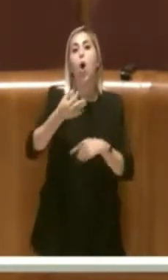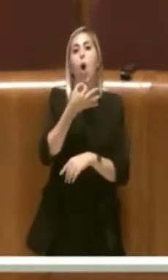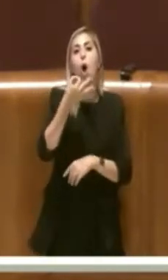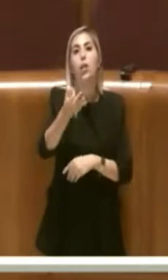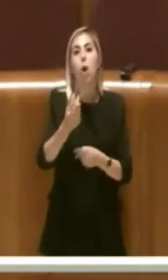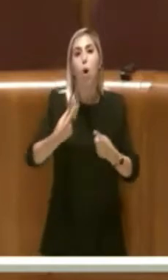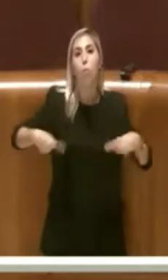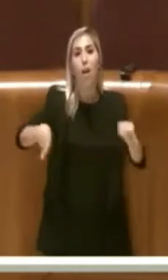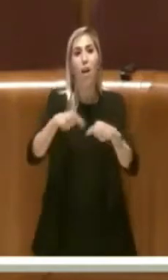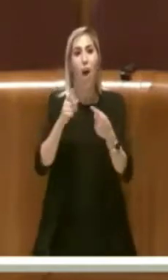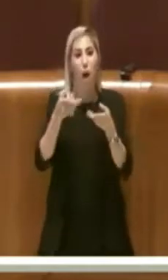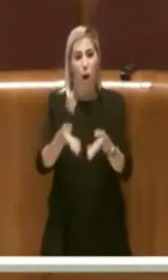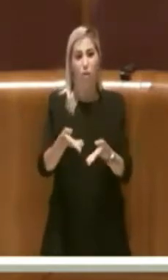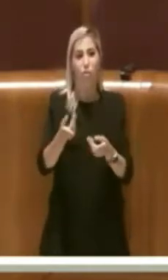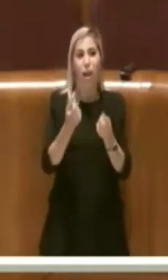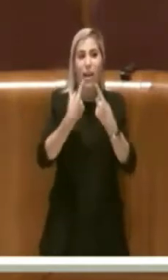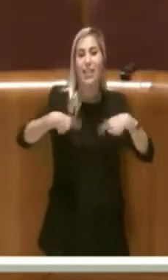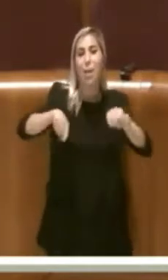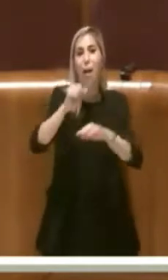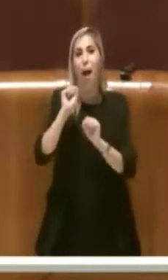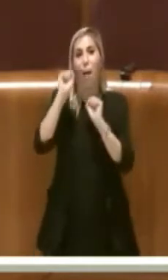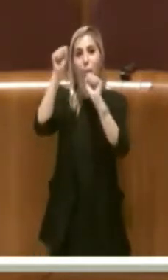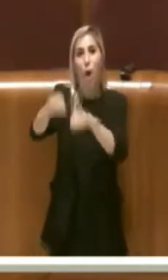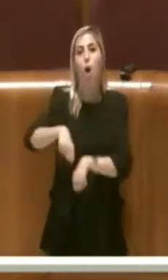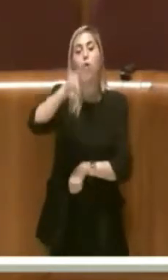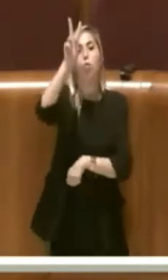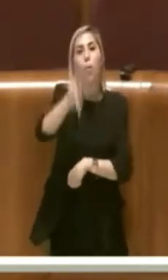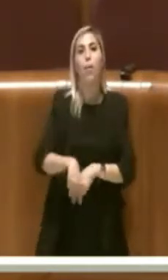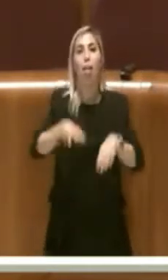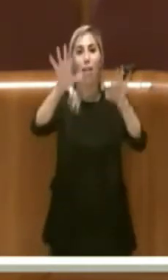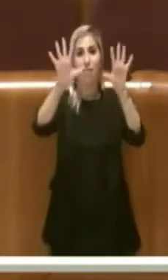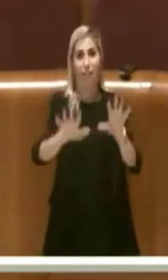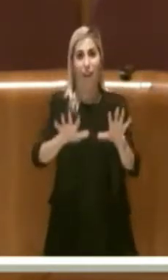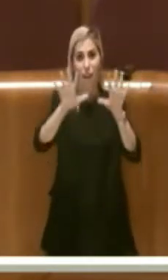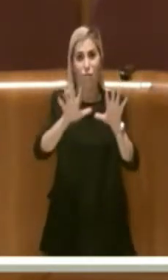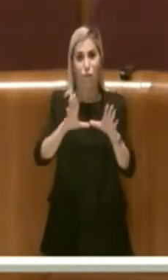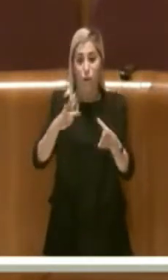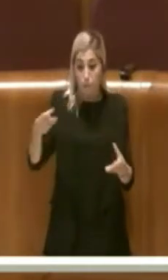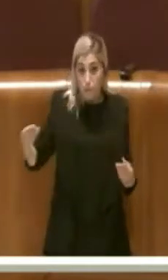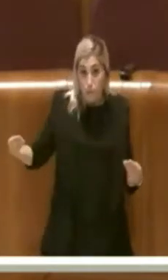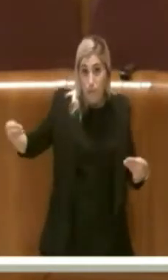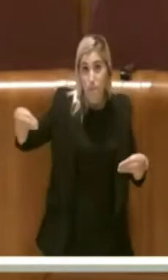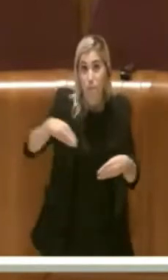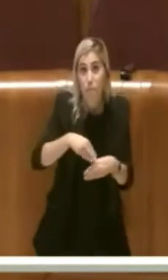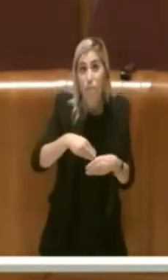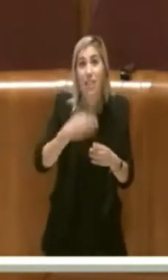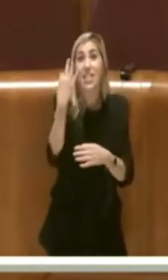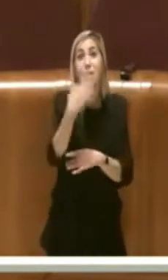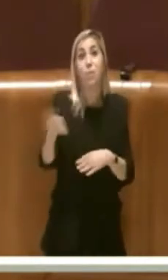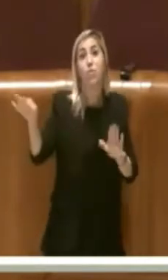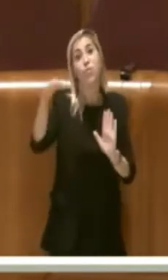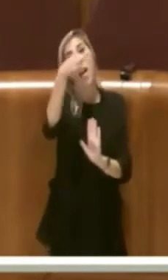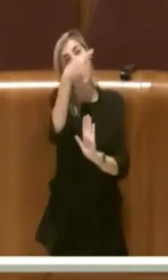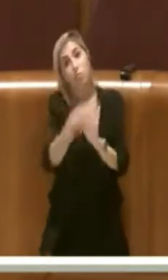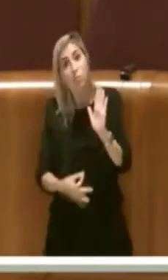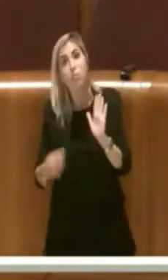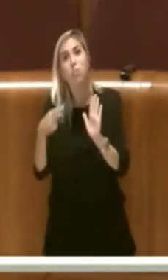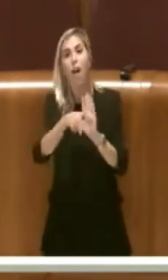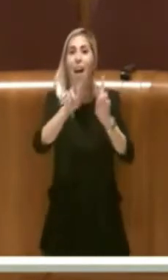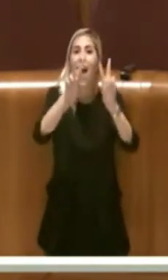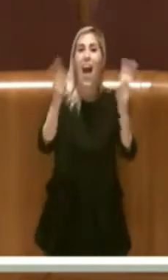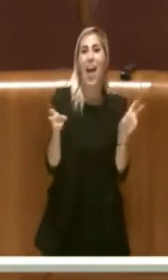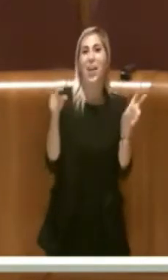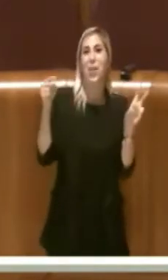è l'Assemblea Capitolina. Nel 2010 vengono quindi introdotte poi altre specifiche disposizioni sul